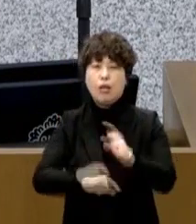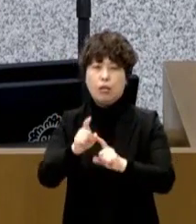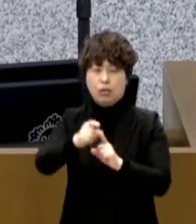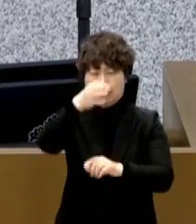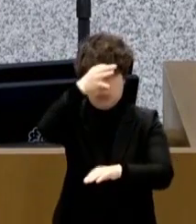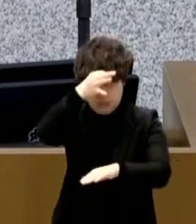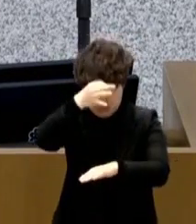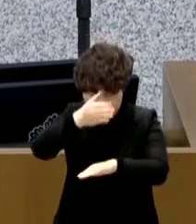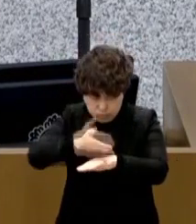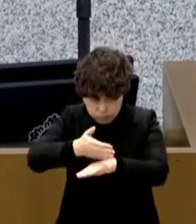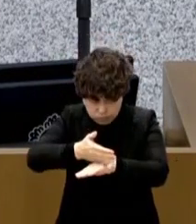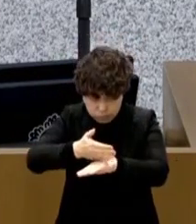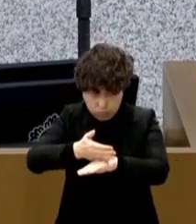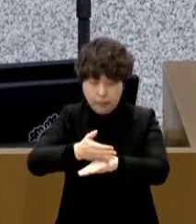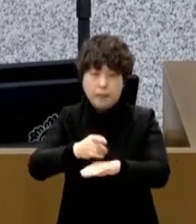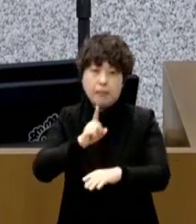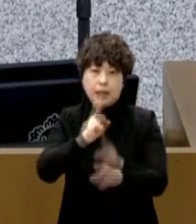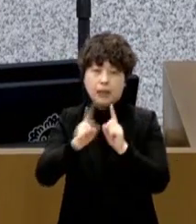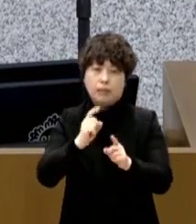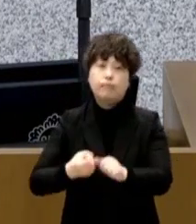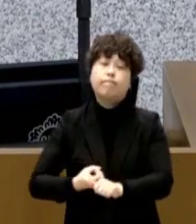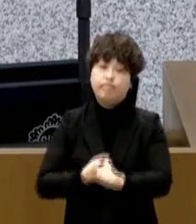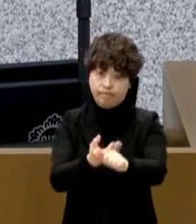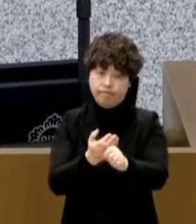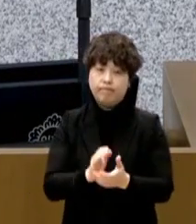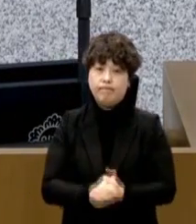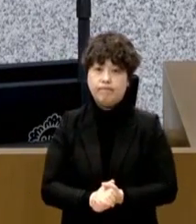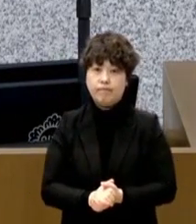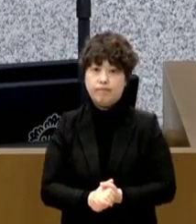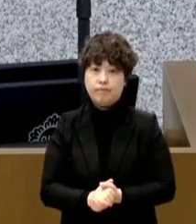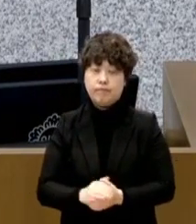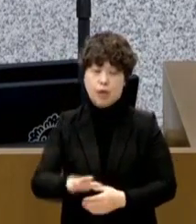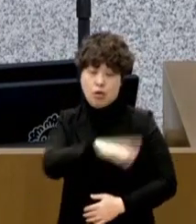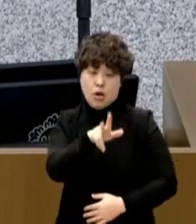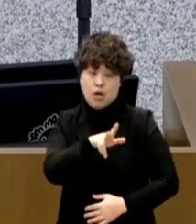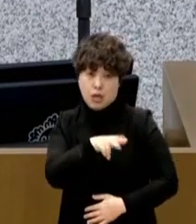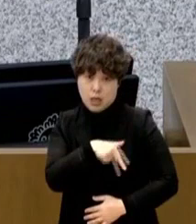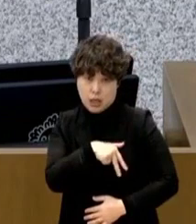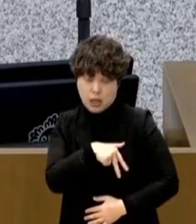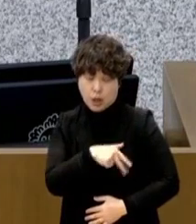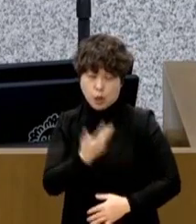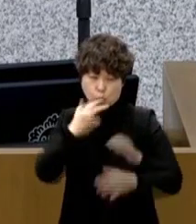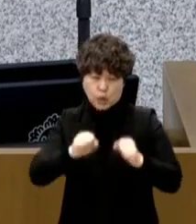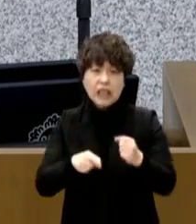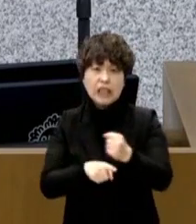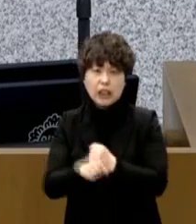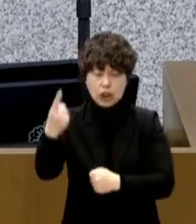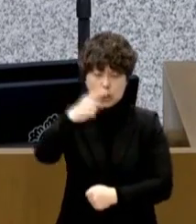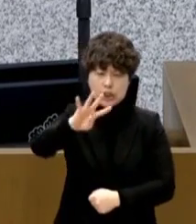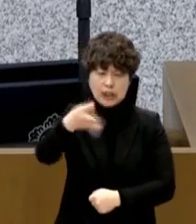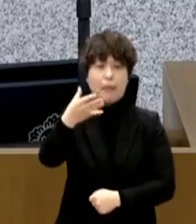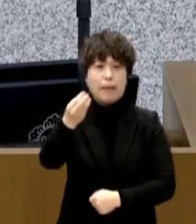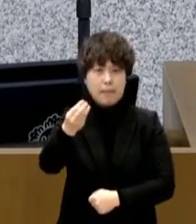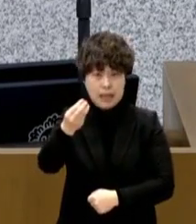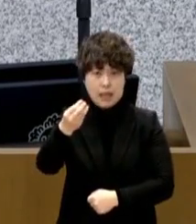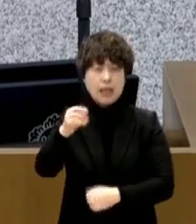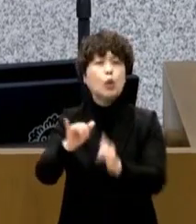숙여 송구스럽다는 말씀을 드립니다. 경기도의회의 존재 이유는 1,400만